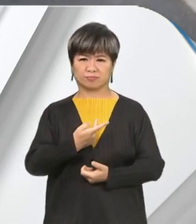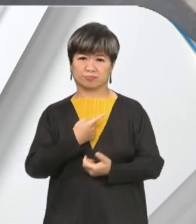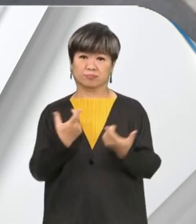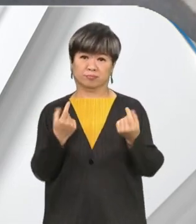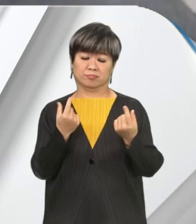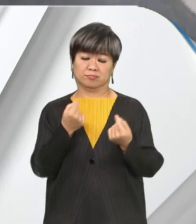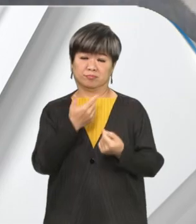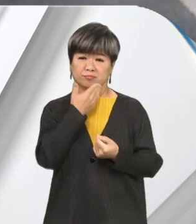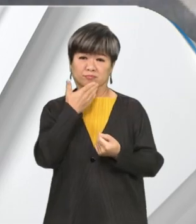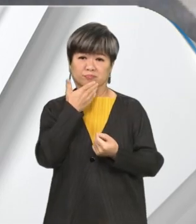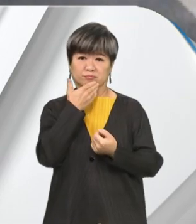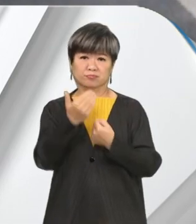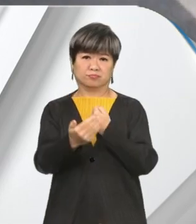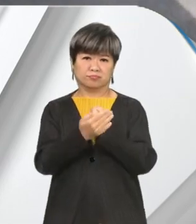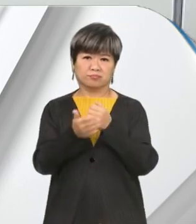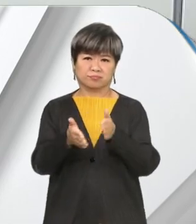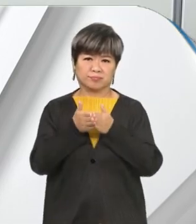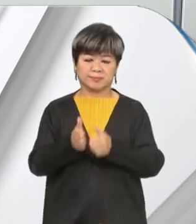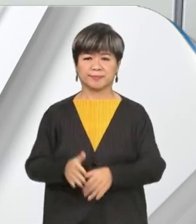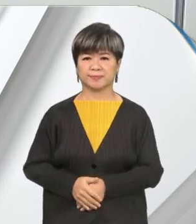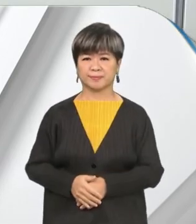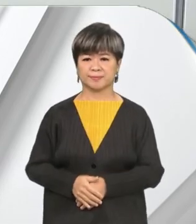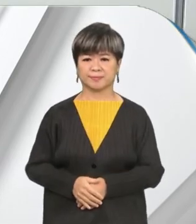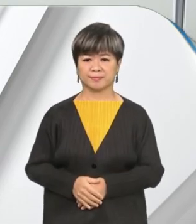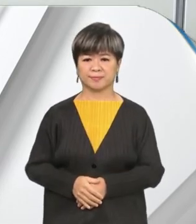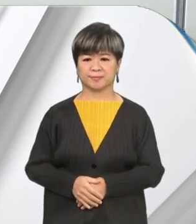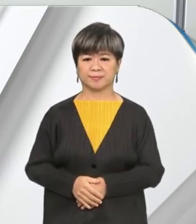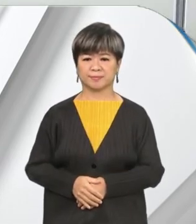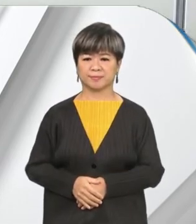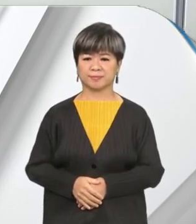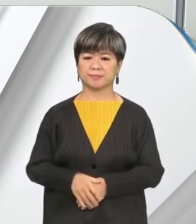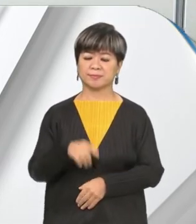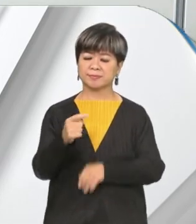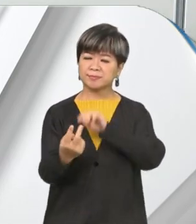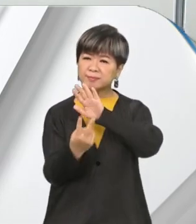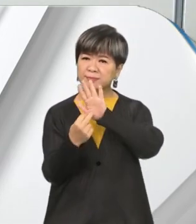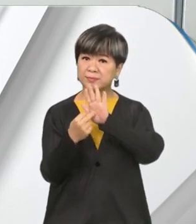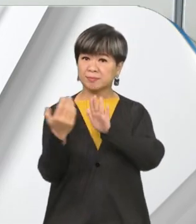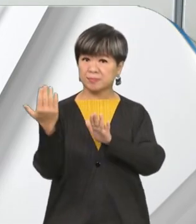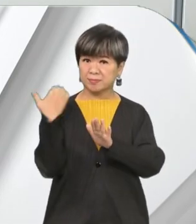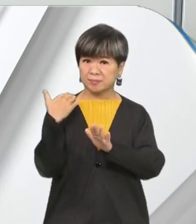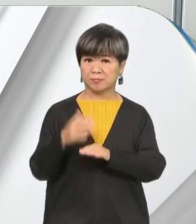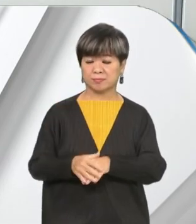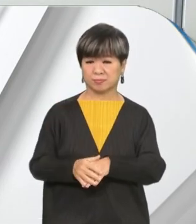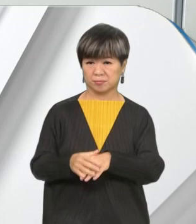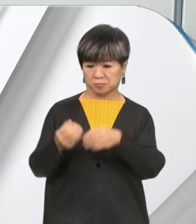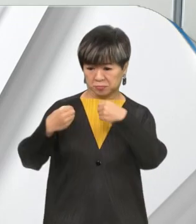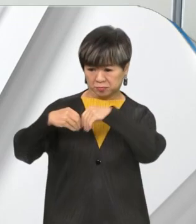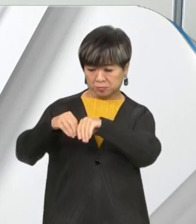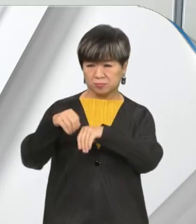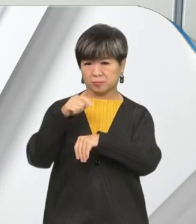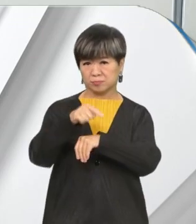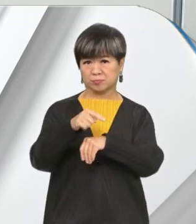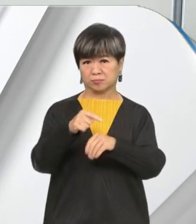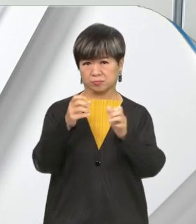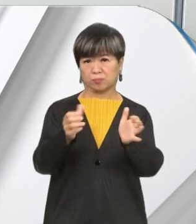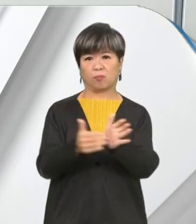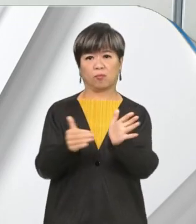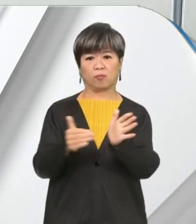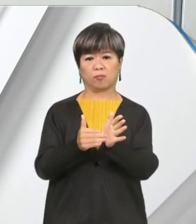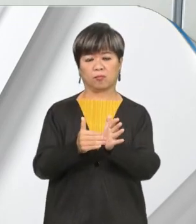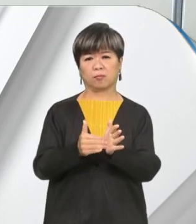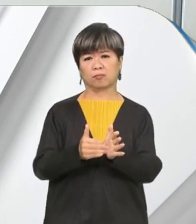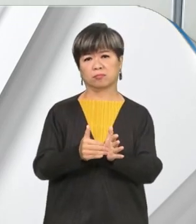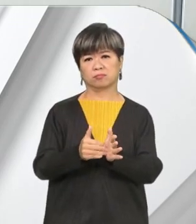这个双赢的策略出来。 纵使是捐赠时就已经存在了，被告也没有举证